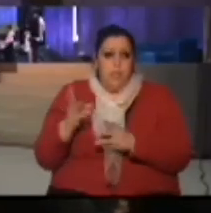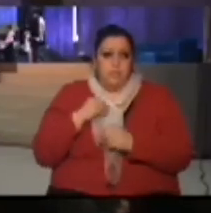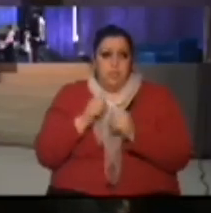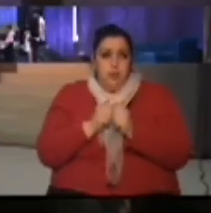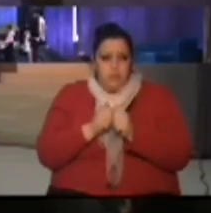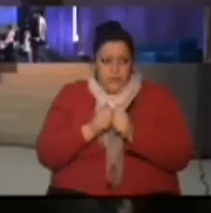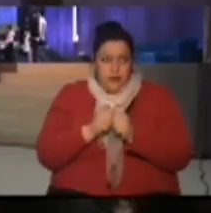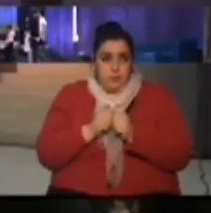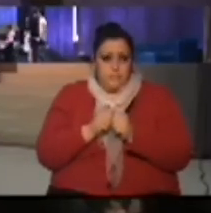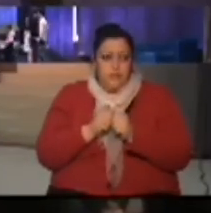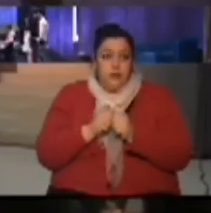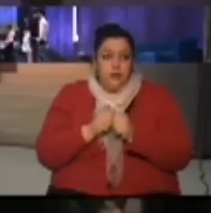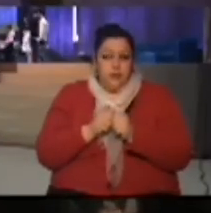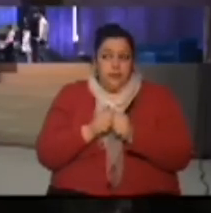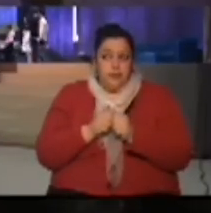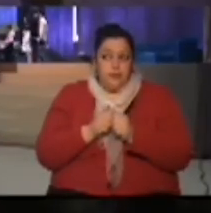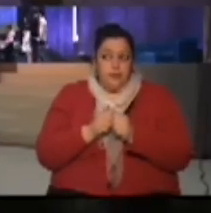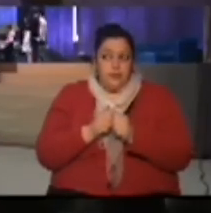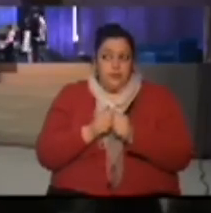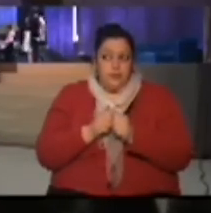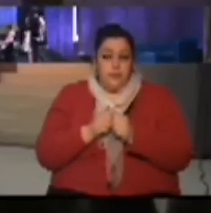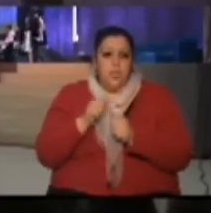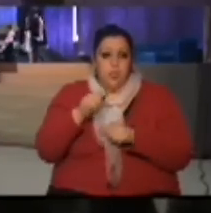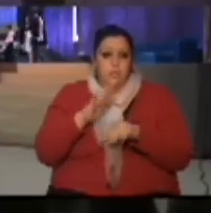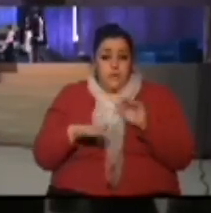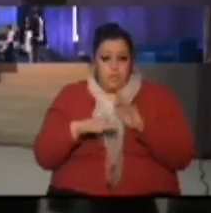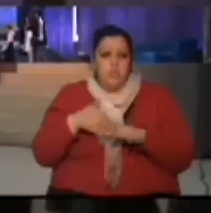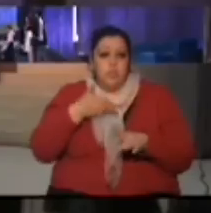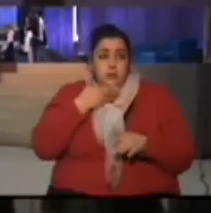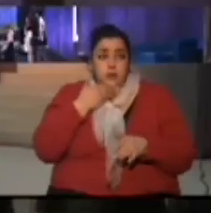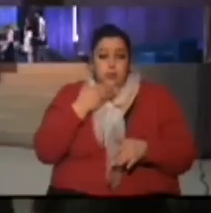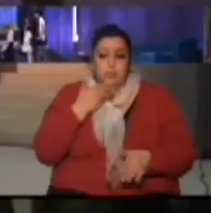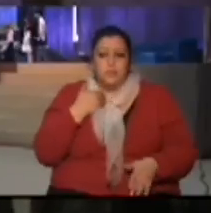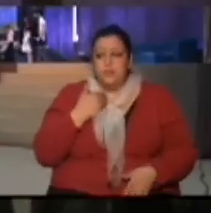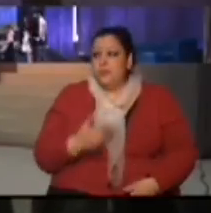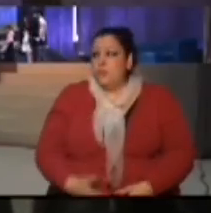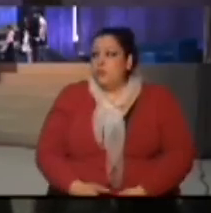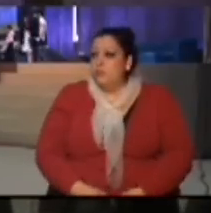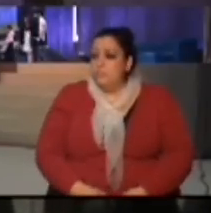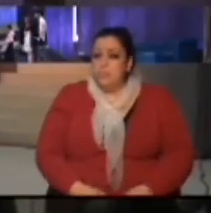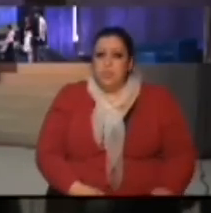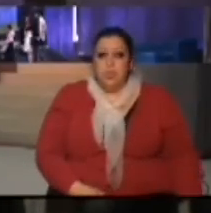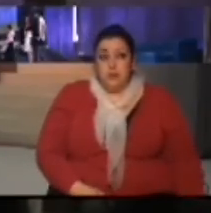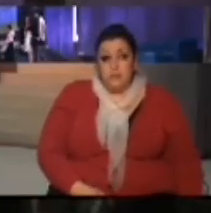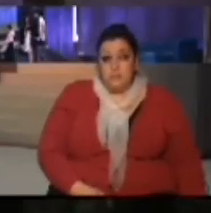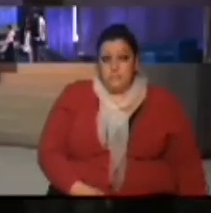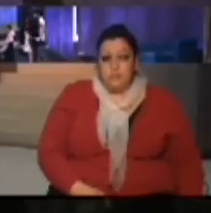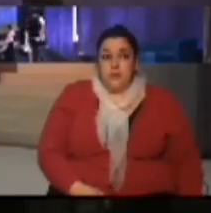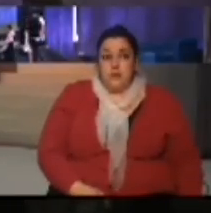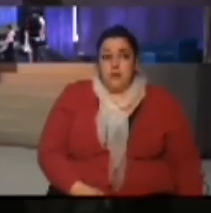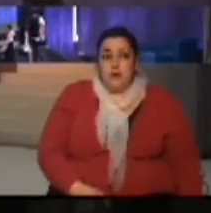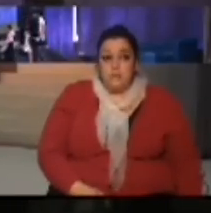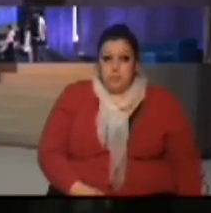անենք։ Ուզում խնդրեմ, որ քո ձայնը թեկուս քո ականջներին լսելի ձայնով, բայց դու աղոթք անես, ասես քո սրտի մեջից, ազատագրես